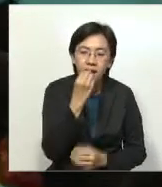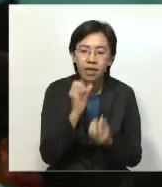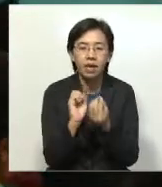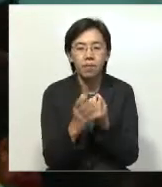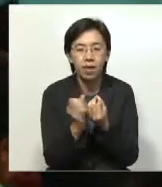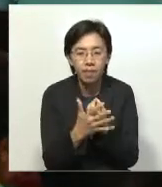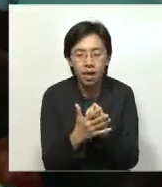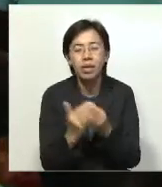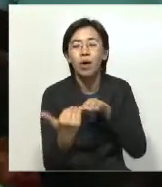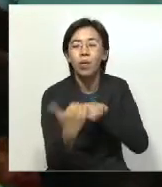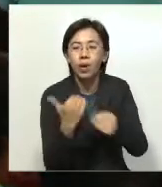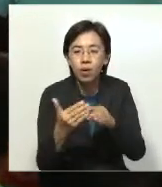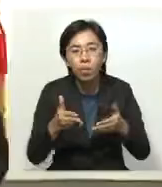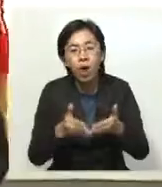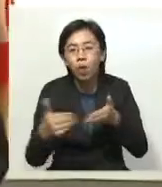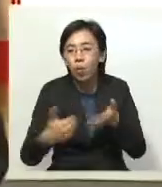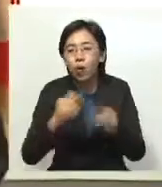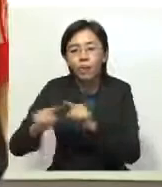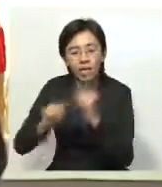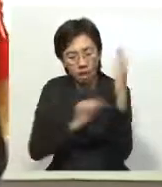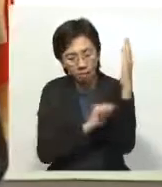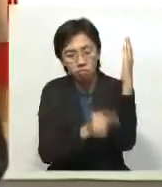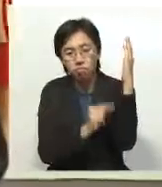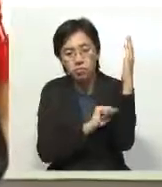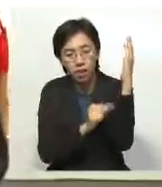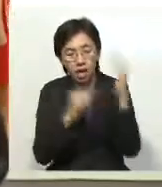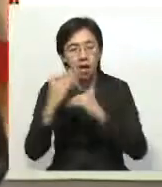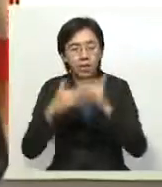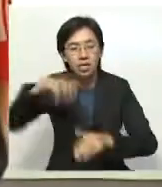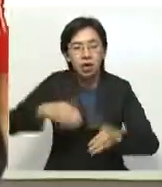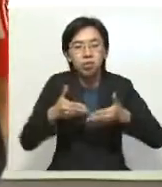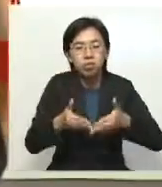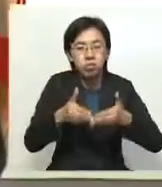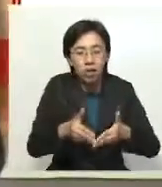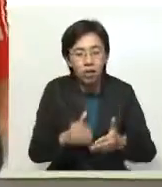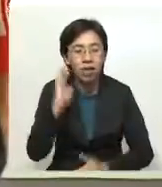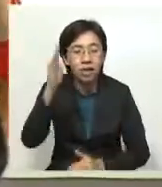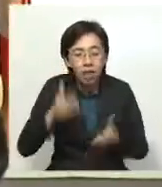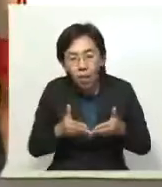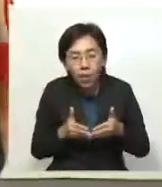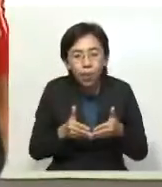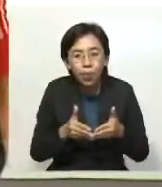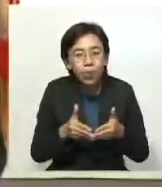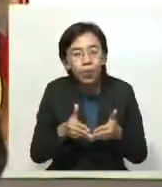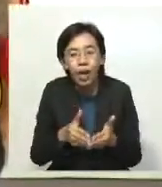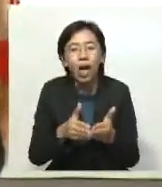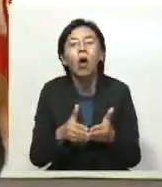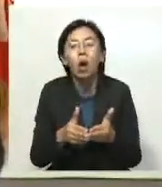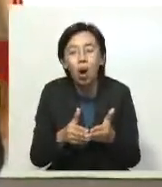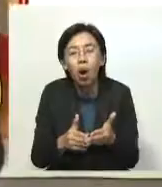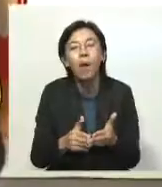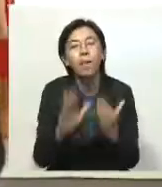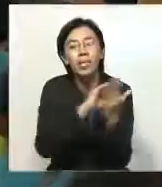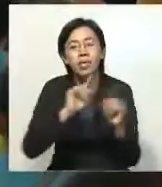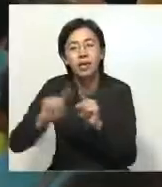ไม้คมนาคมทั้ง2ชายฝั่งซึ่งจะมีการพัฒนาท่าเรือน้ำลึกเพื่อให้มีการเชื่อมโยงไปยังประเทศต่างๆคล้าย